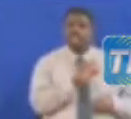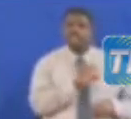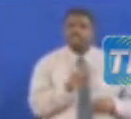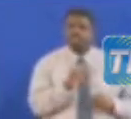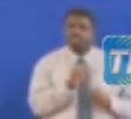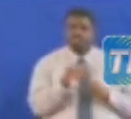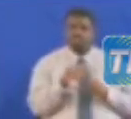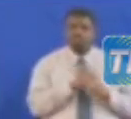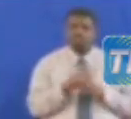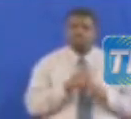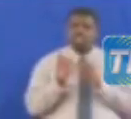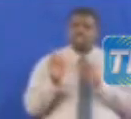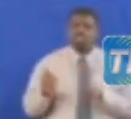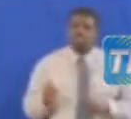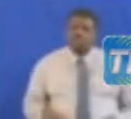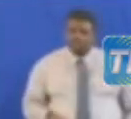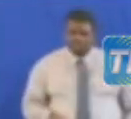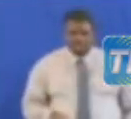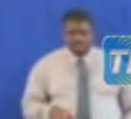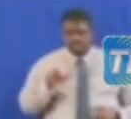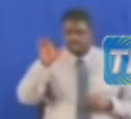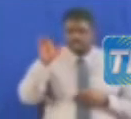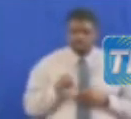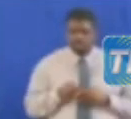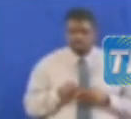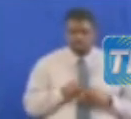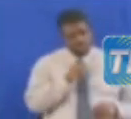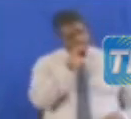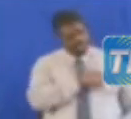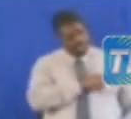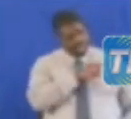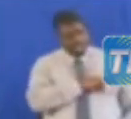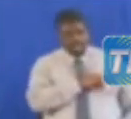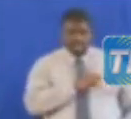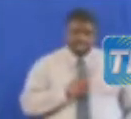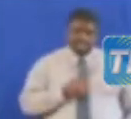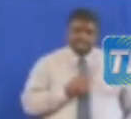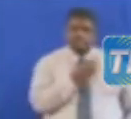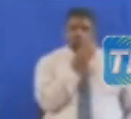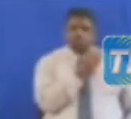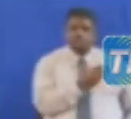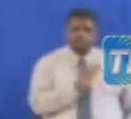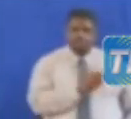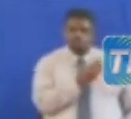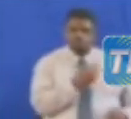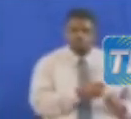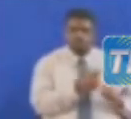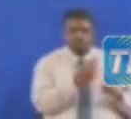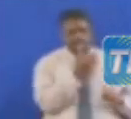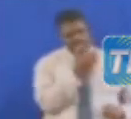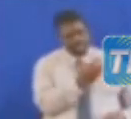5,658,022,058 ni kwa ajili ya matumizi ya kawaida yanayojumuisha mishahara, shilingi trilioni